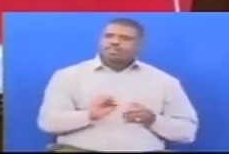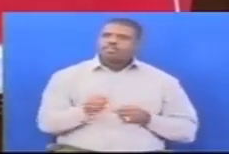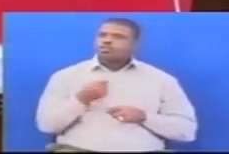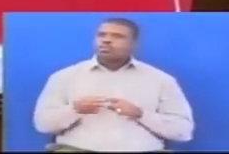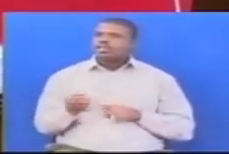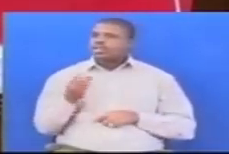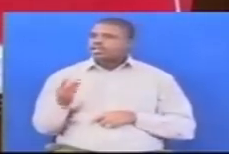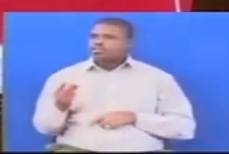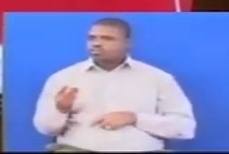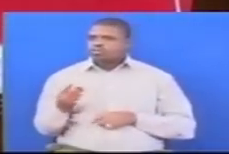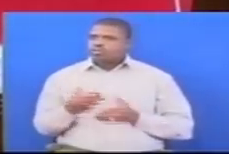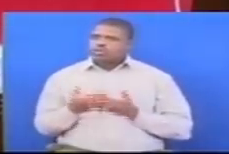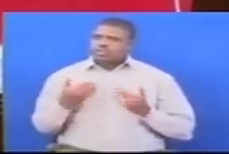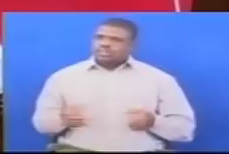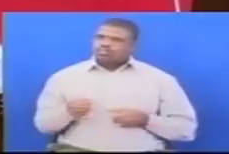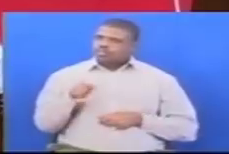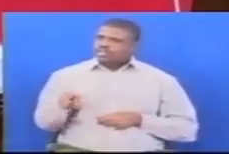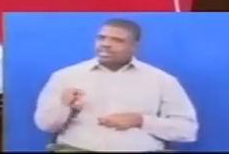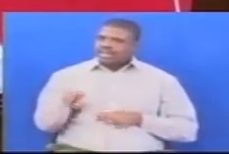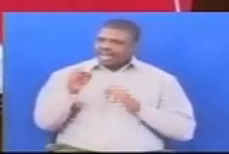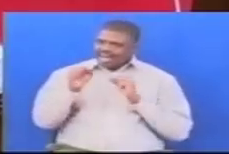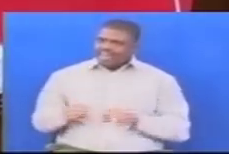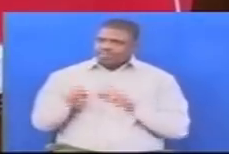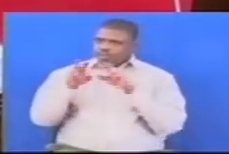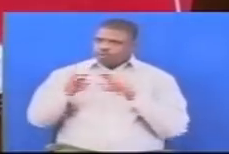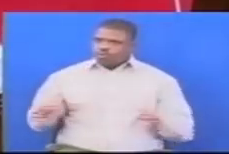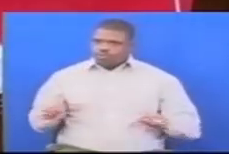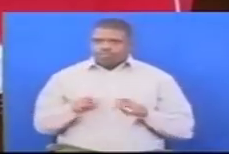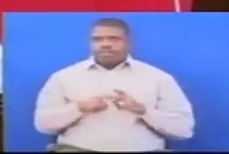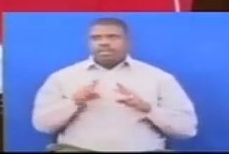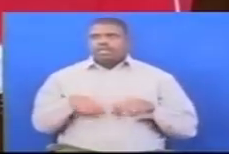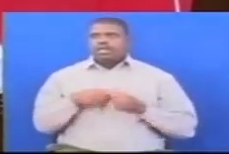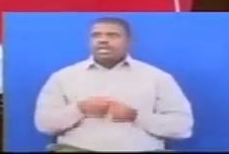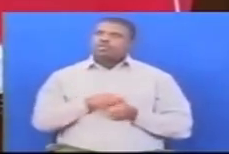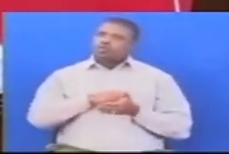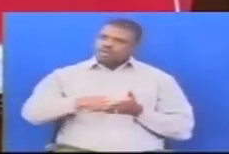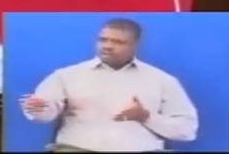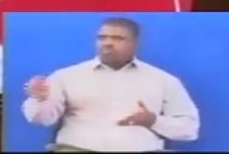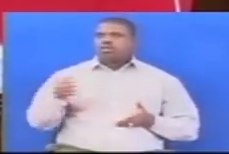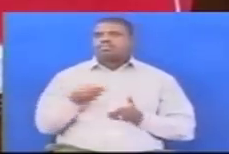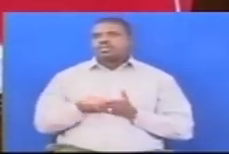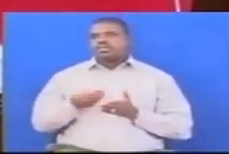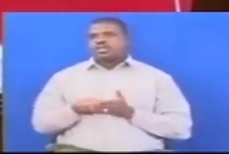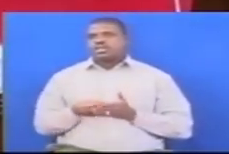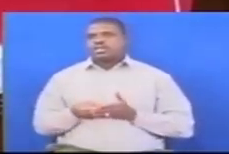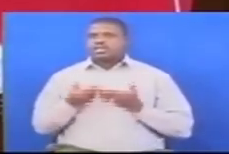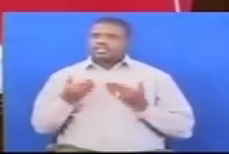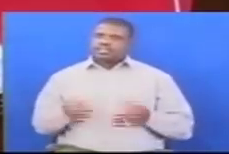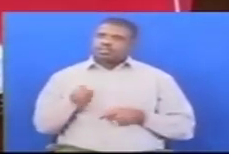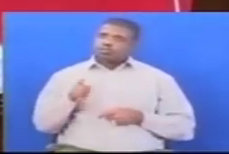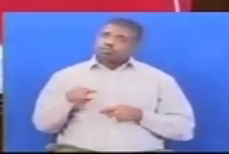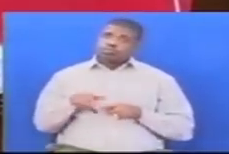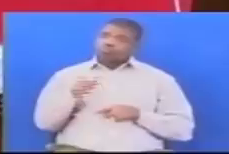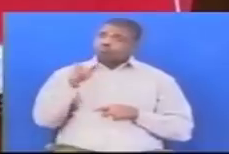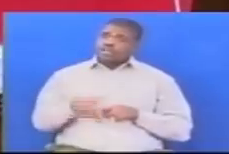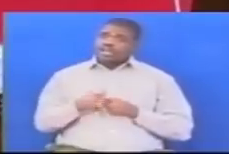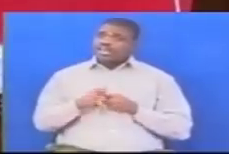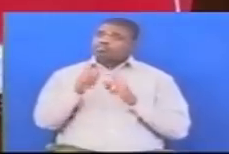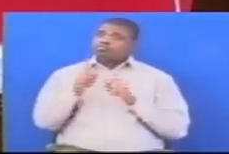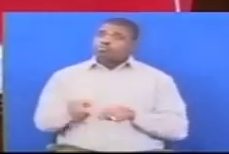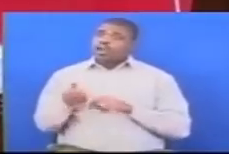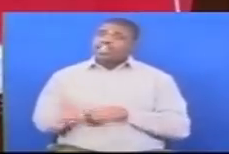milioni kwa sababu bwawa hili lazima likaguliwe la mfili, lakini walilipwa pesa. Kwa hiyo yule mkandarasi kama yupo